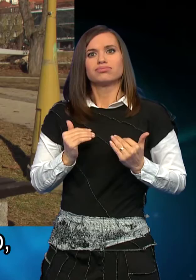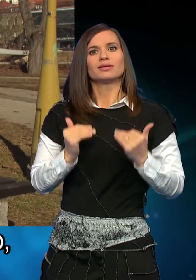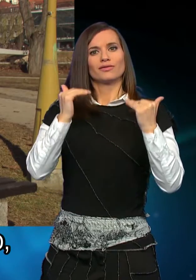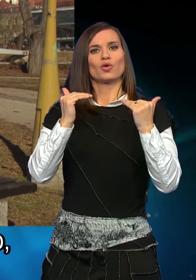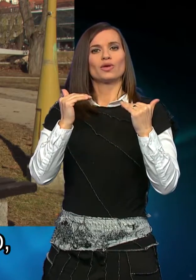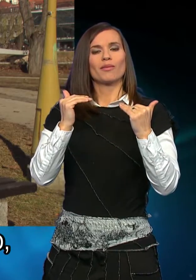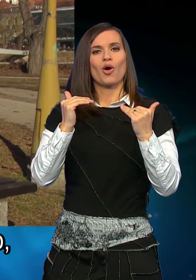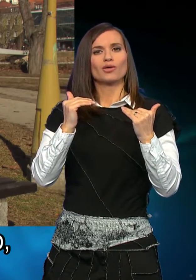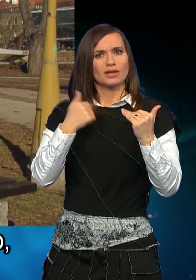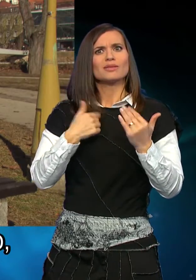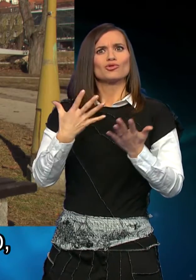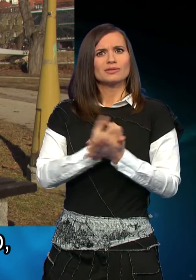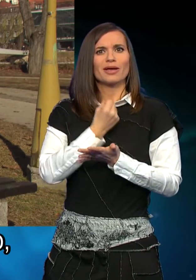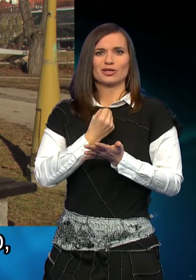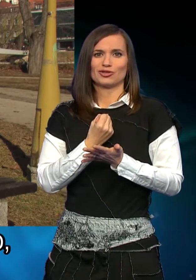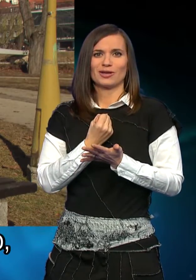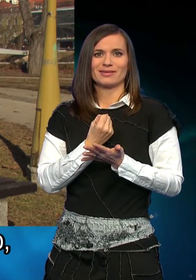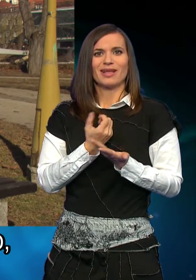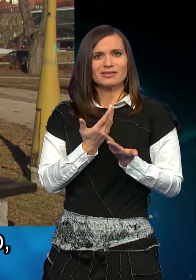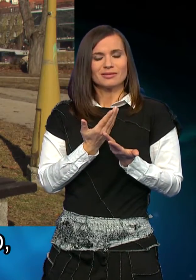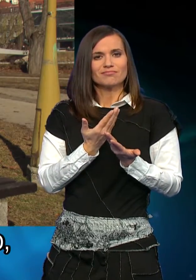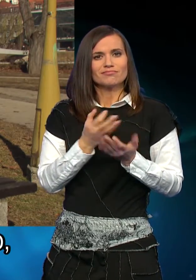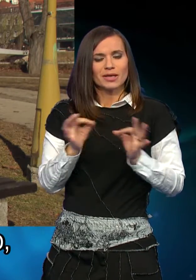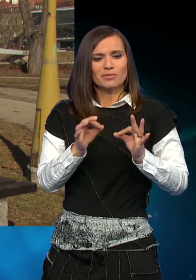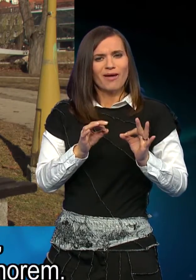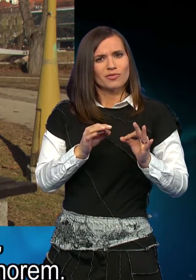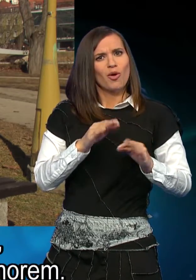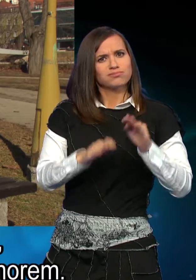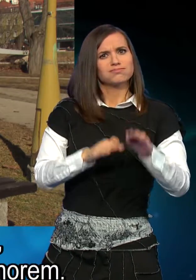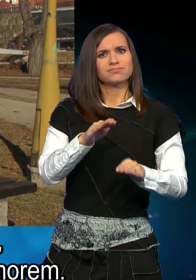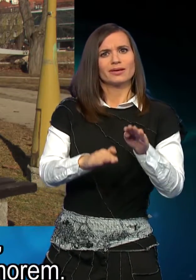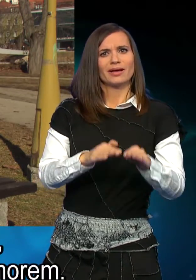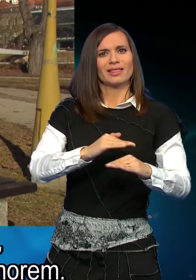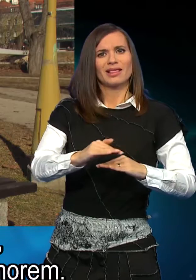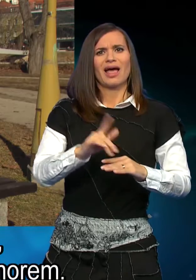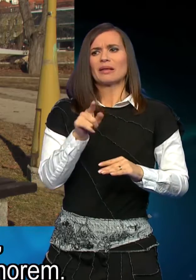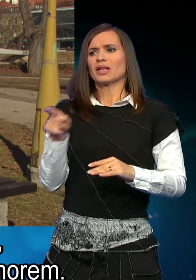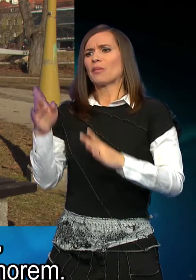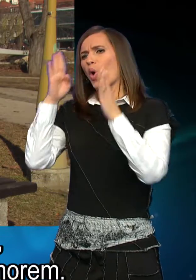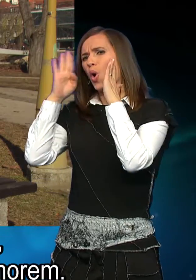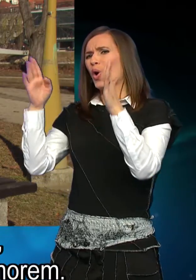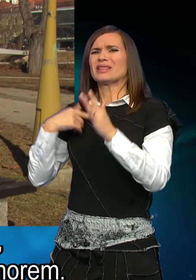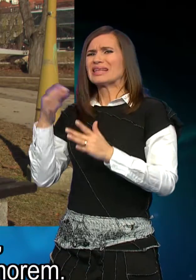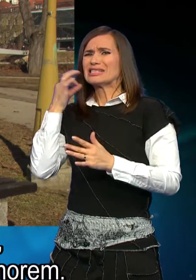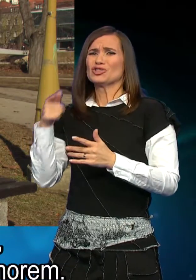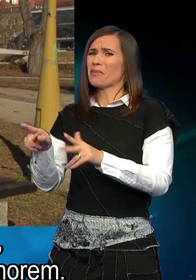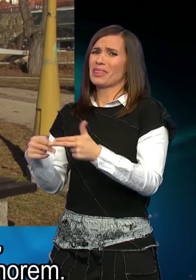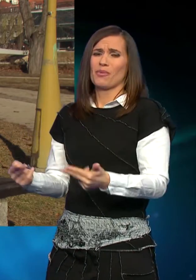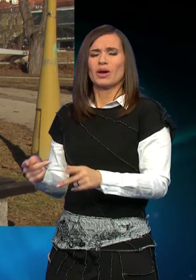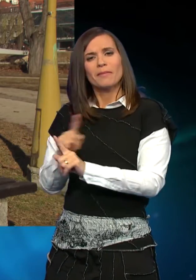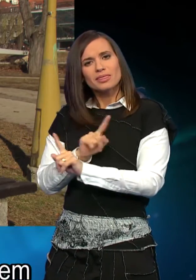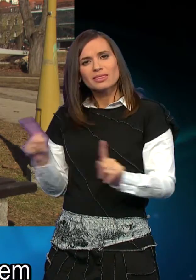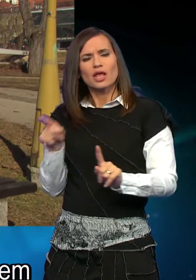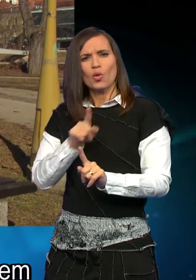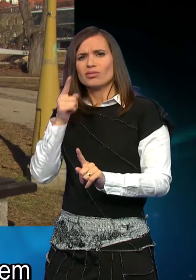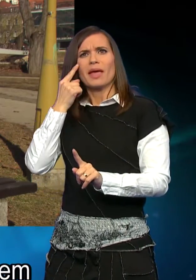smo uspešni, da si tlakujemo tla. Ne tam, kjer, joj, zdaj pa ne slišim, zdaj pa to ne morem. Ne, tega